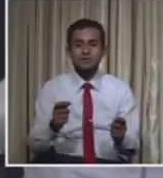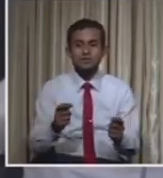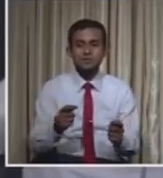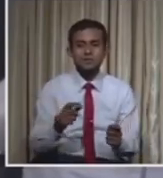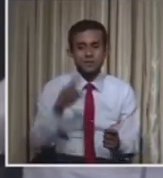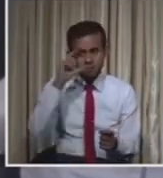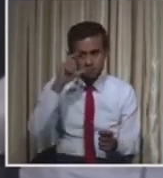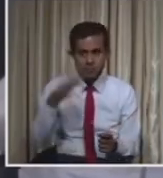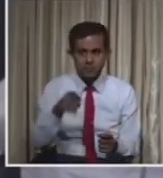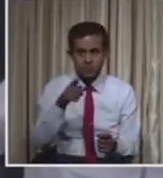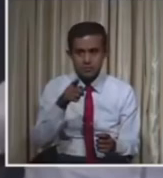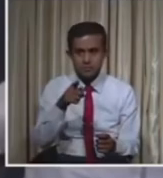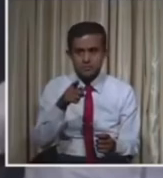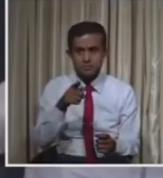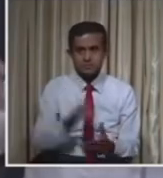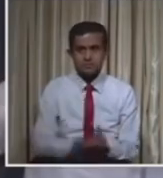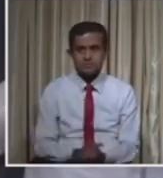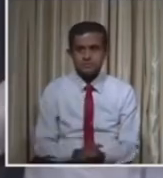බැලුවද කැඩිච්චේ